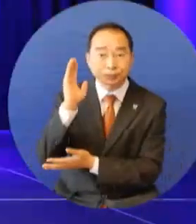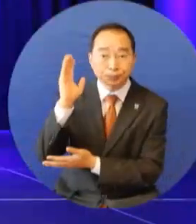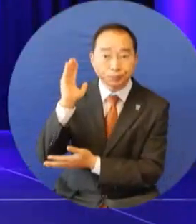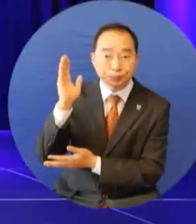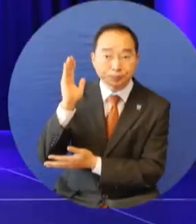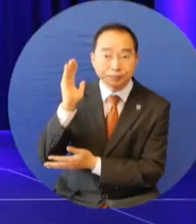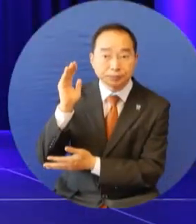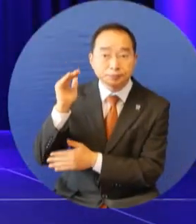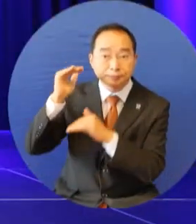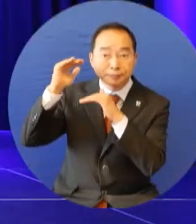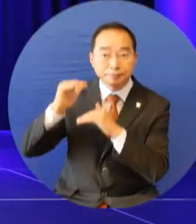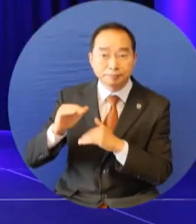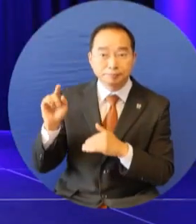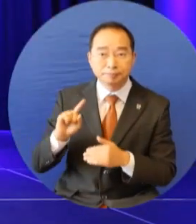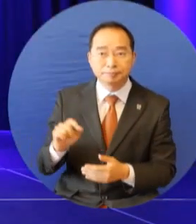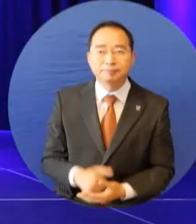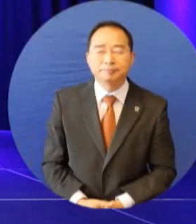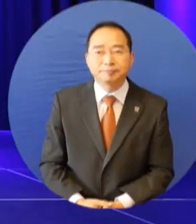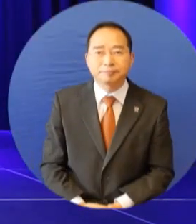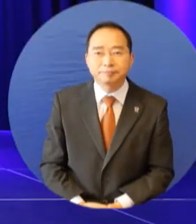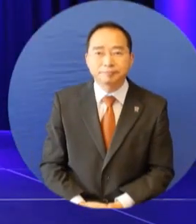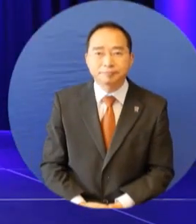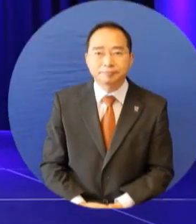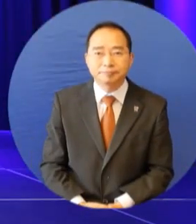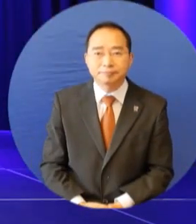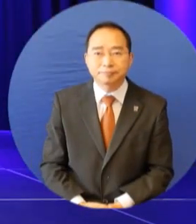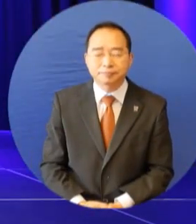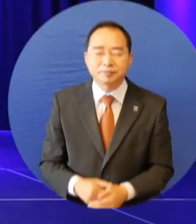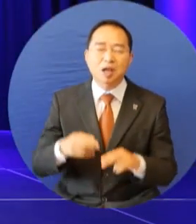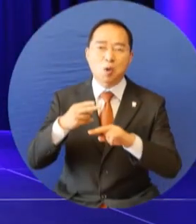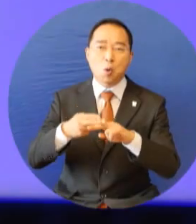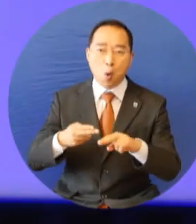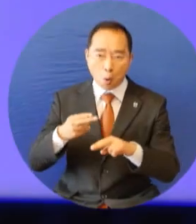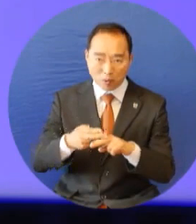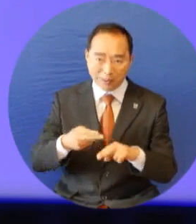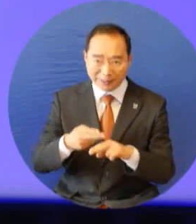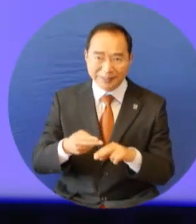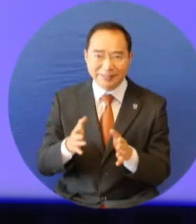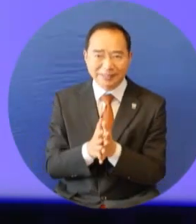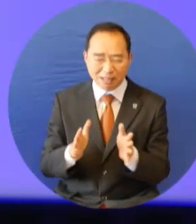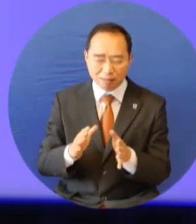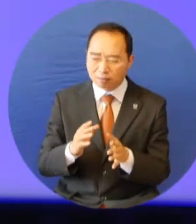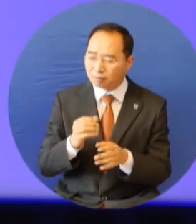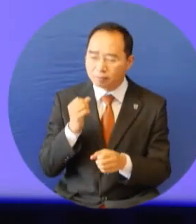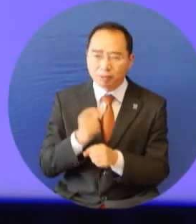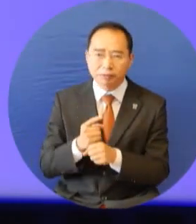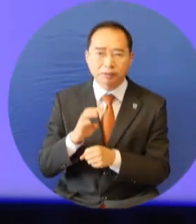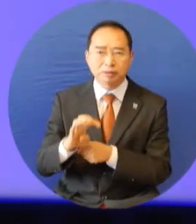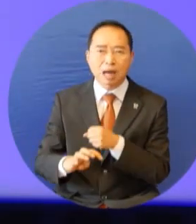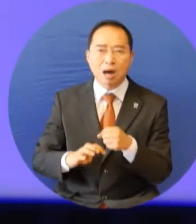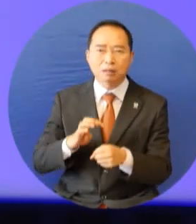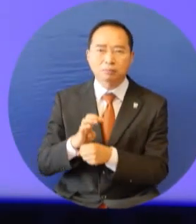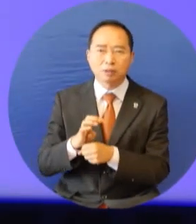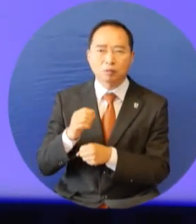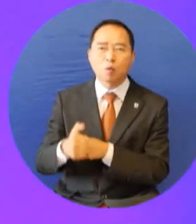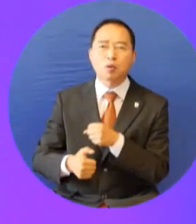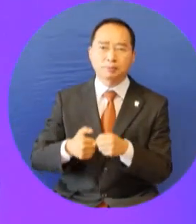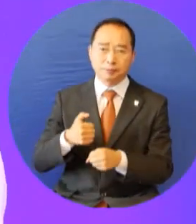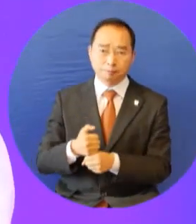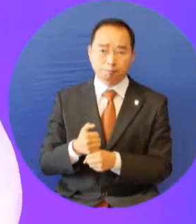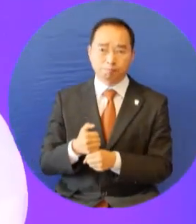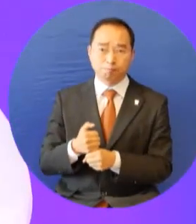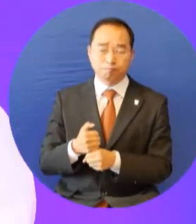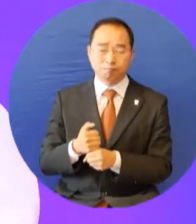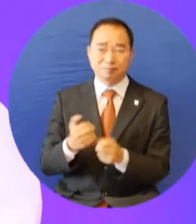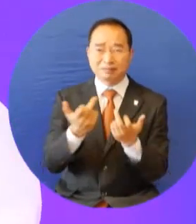오늘 제가 이제 말씀드릴 것은 이제 요리한 지가 한 40~50년 됩니다. 이제